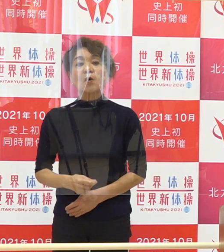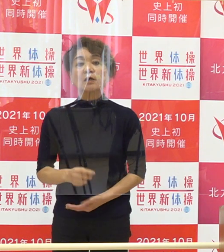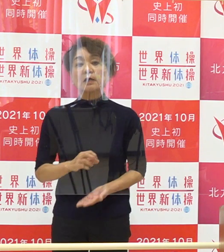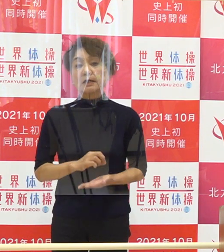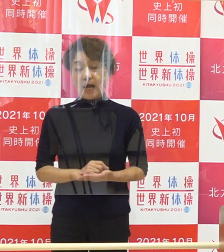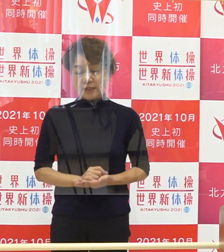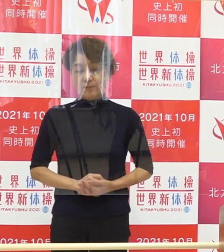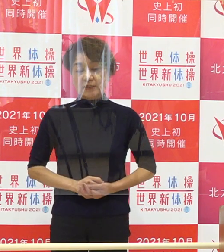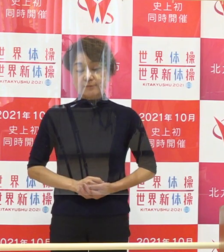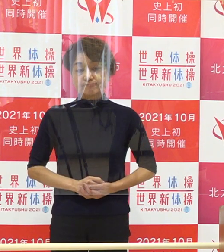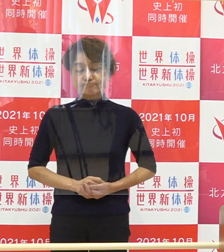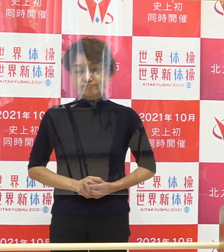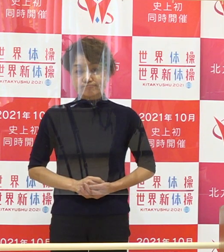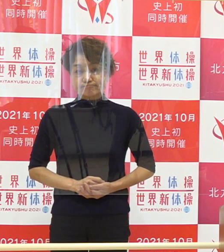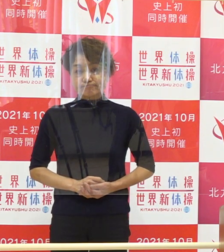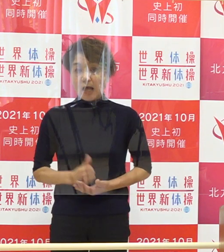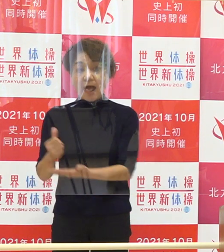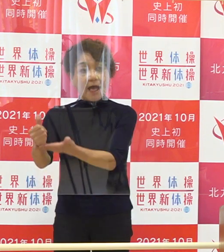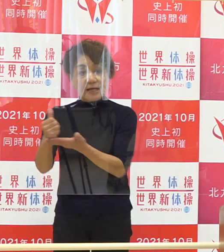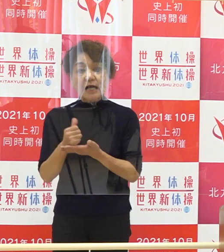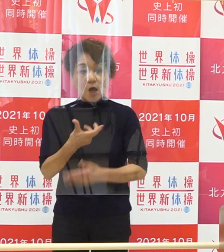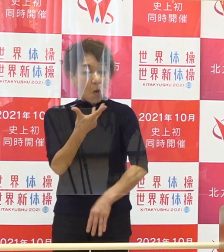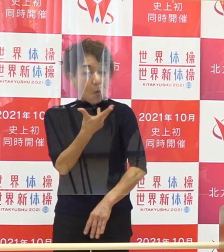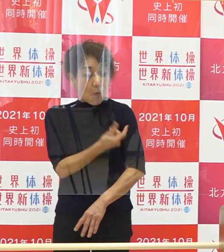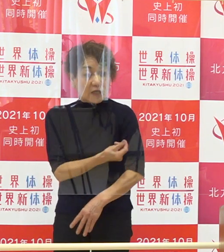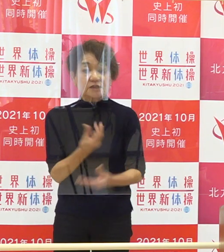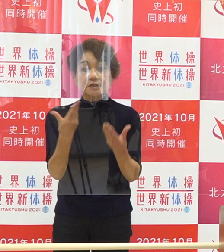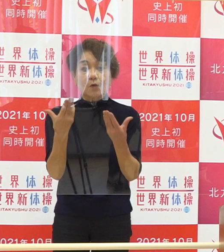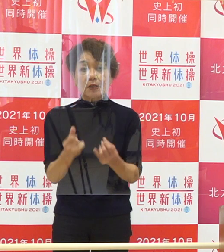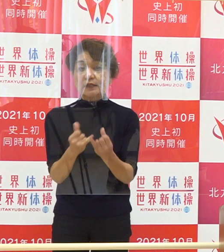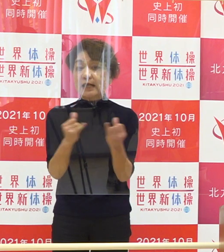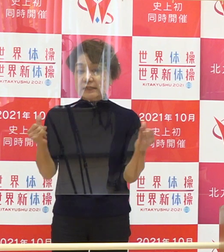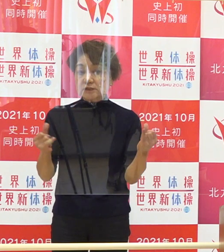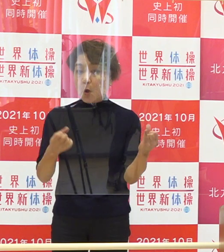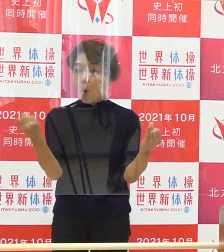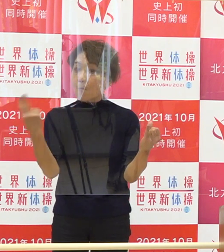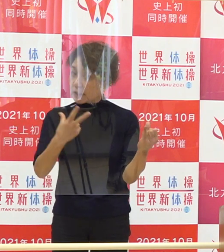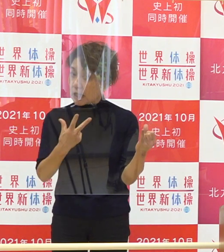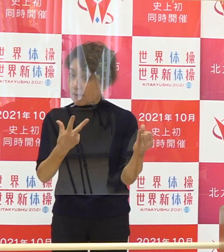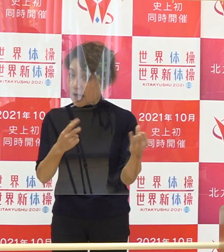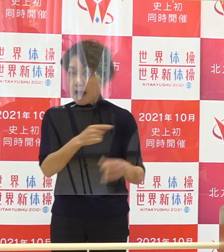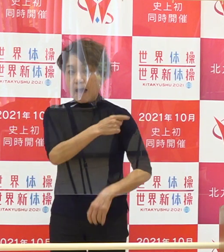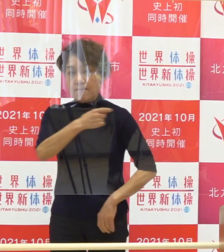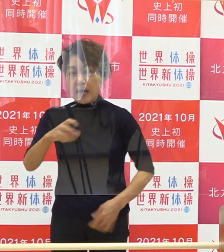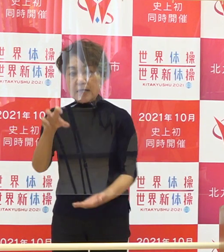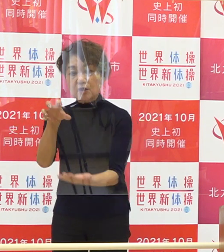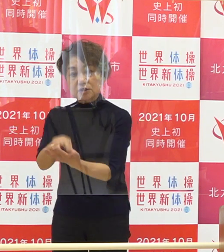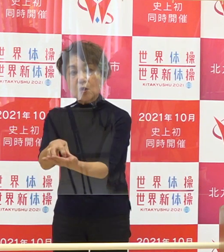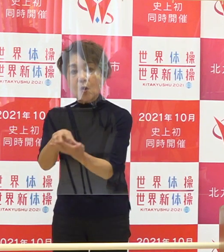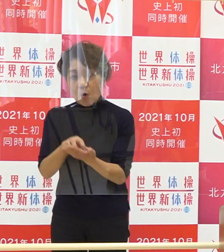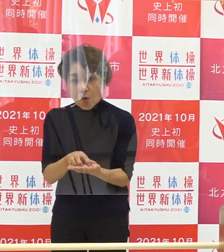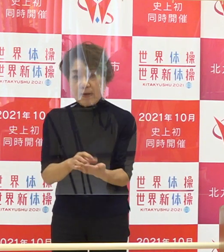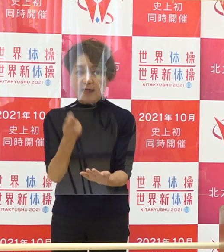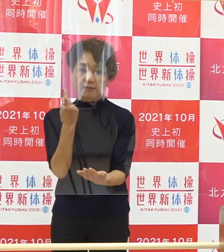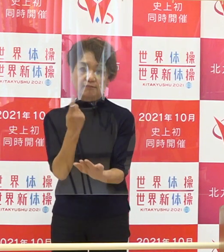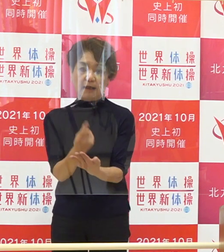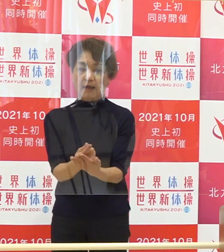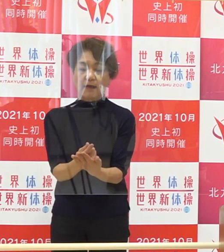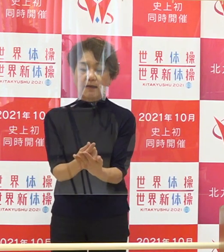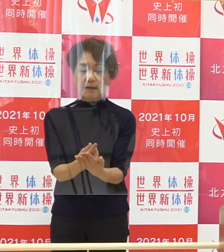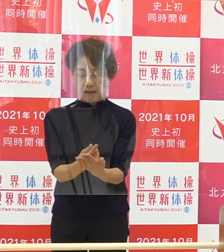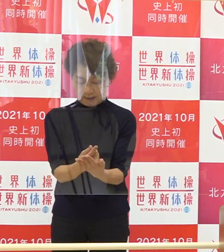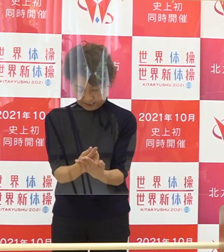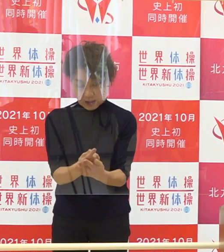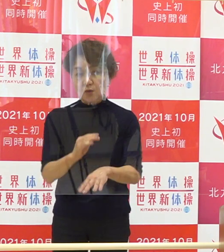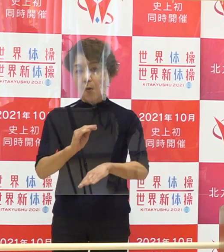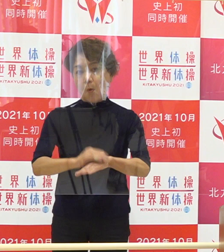。これは観客をワクチン接種者もしくは陰性証明の掲示者に限定する方